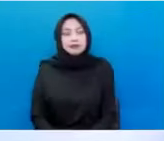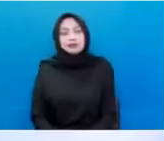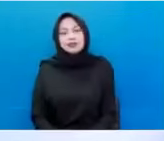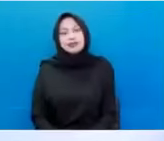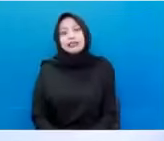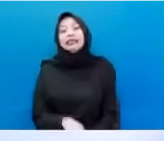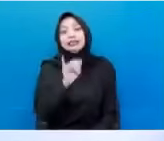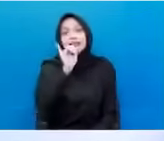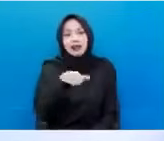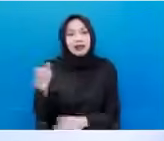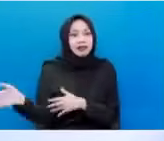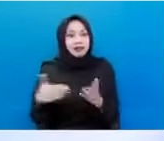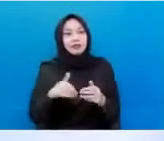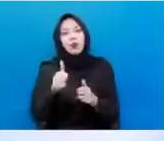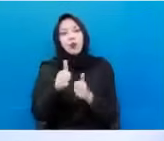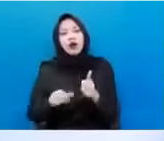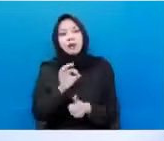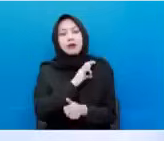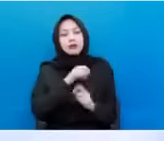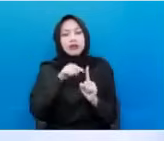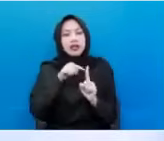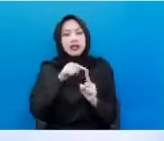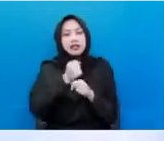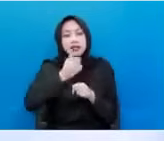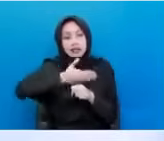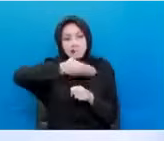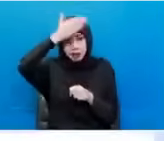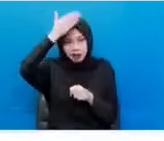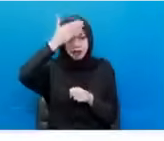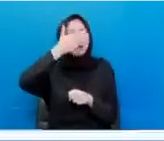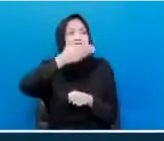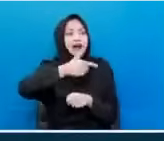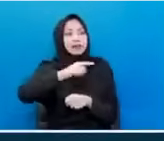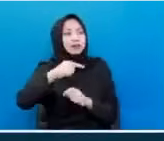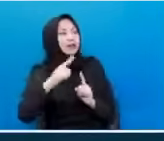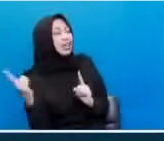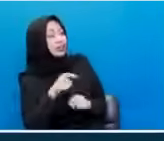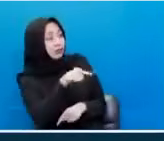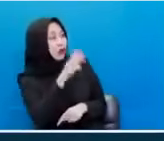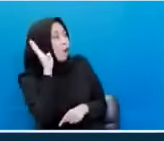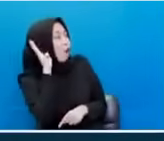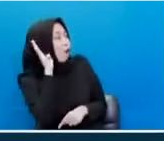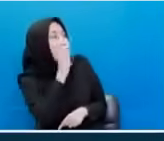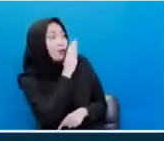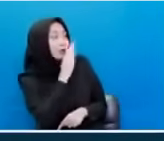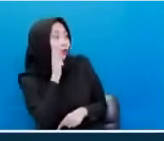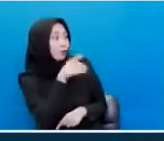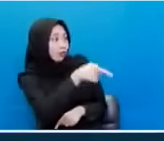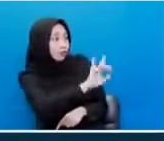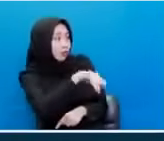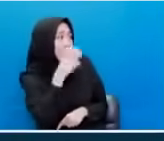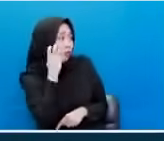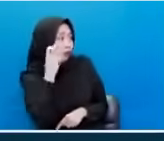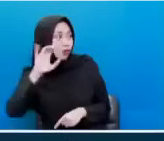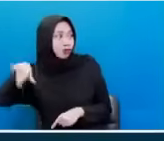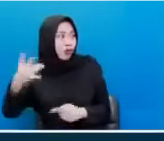Ya sementara itu Wapres terpilih Gibran rakaabmingraka membantah isu mulai retaknya hubungan Prabowo dengan Presiden